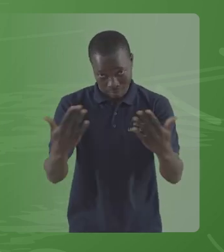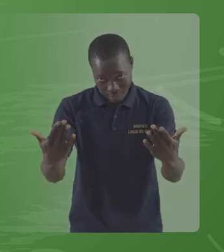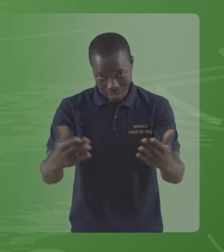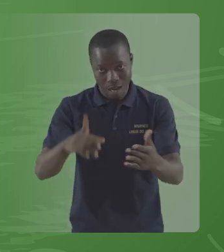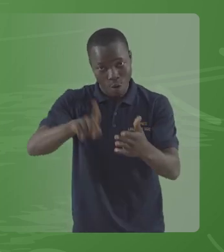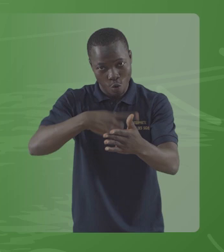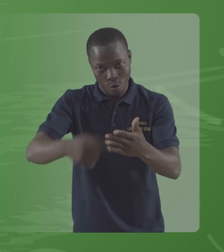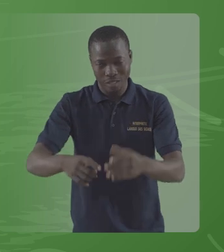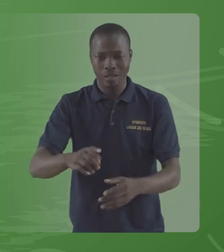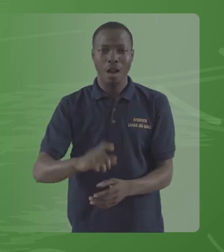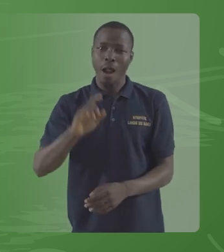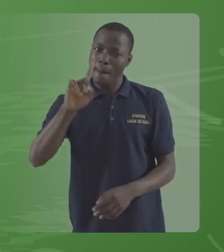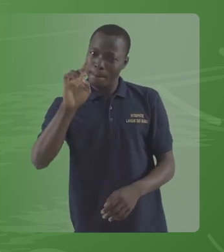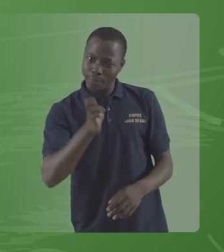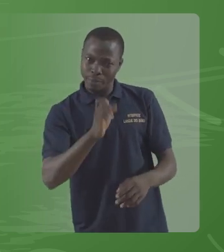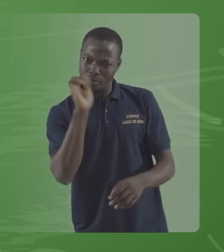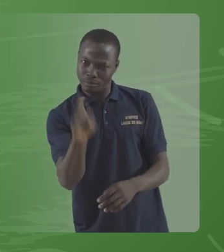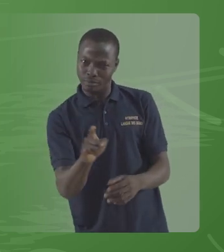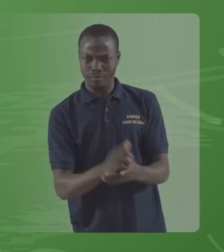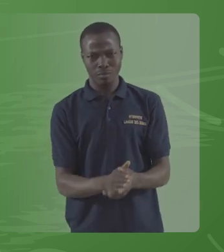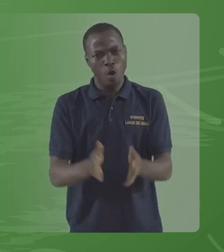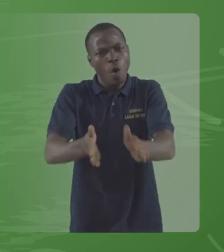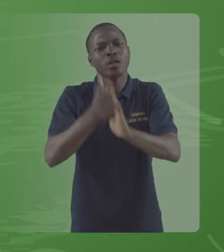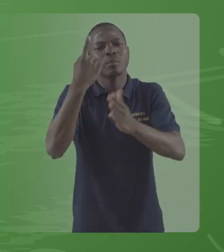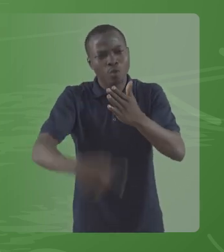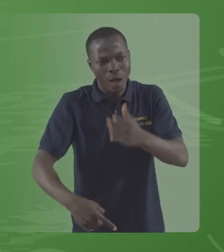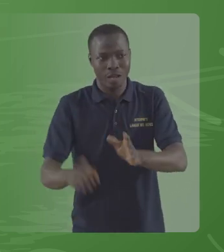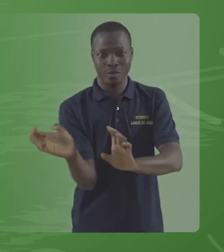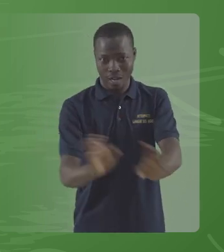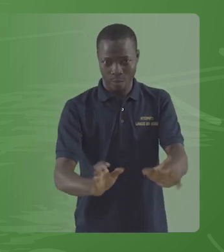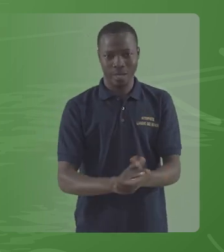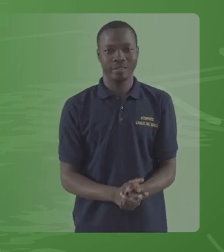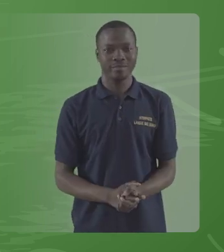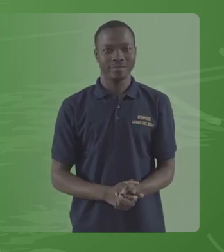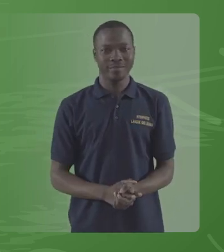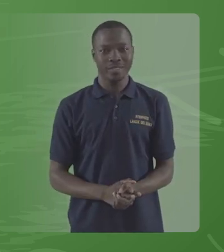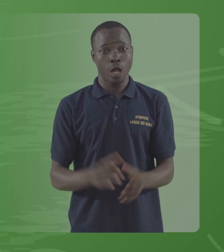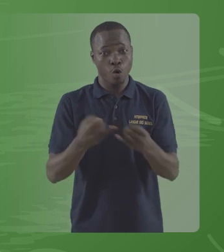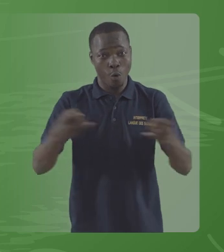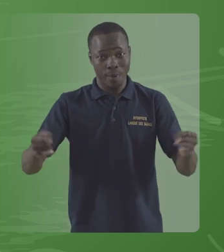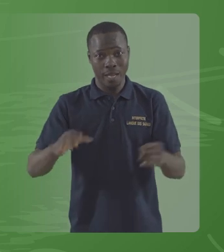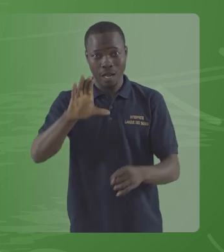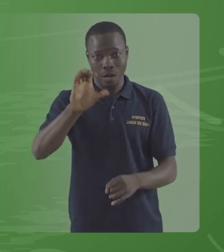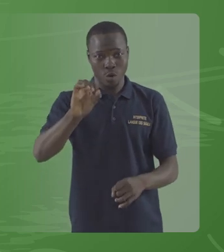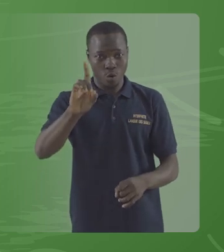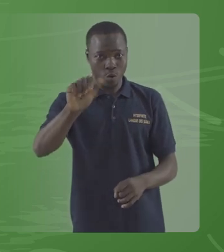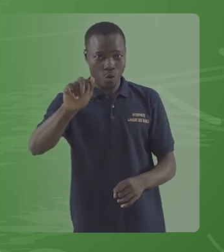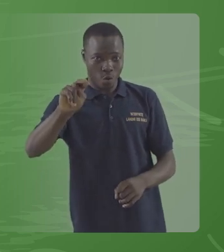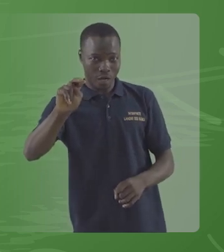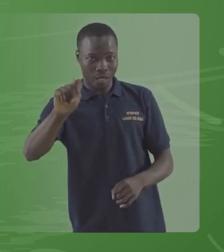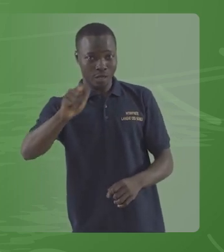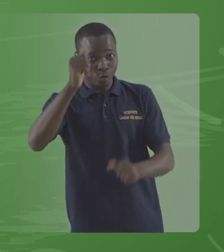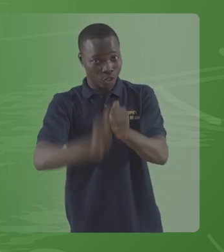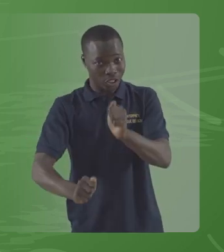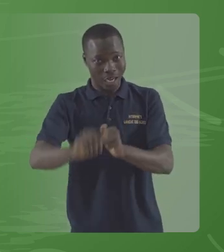La première consigne, on nous demande d'élaborer le brin codant de